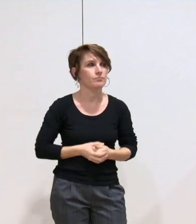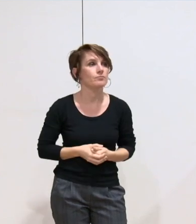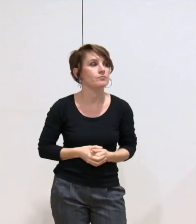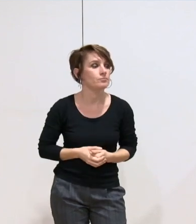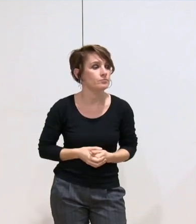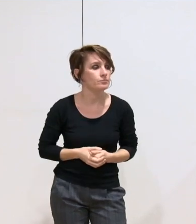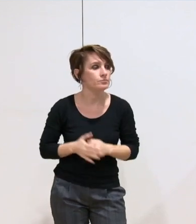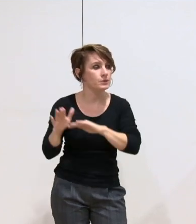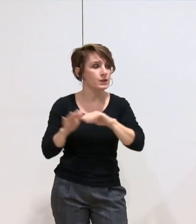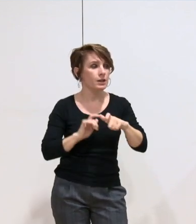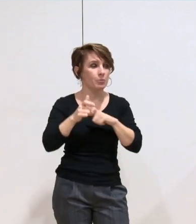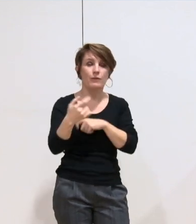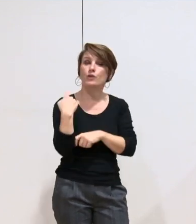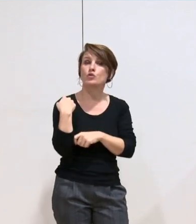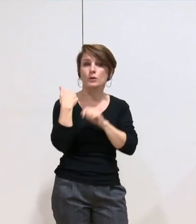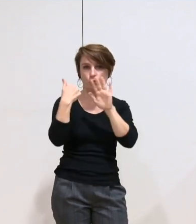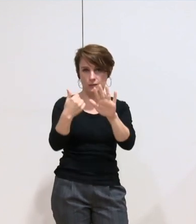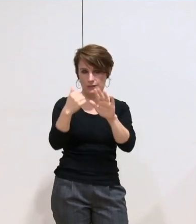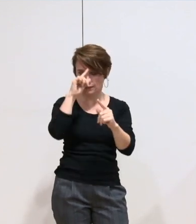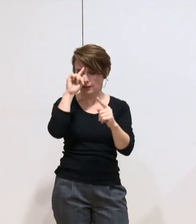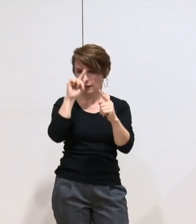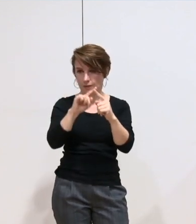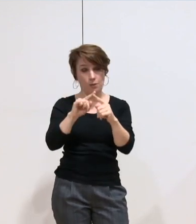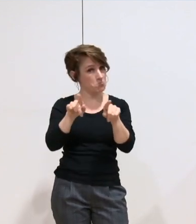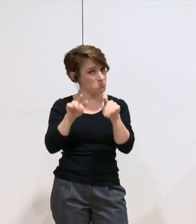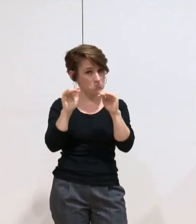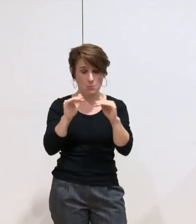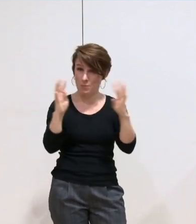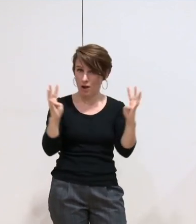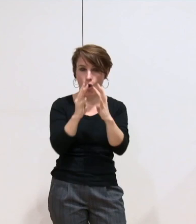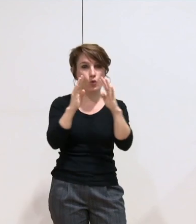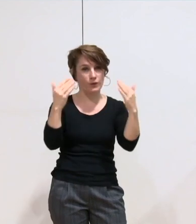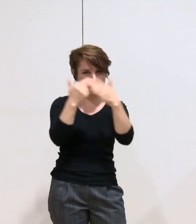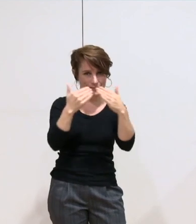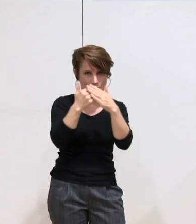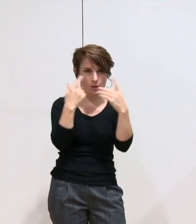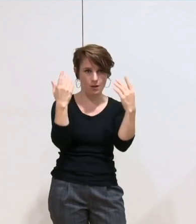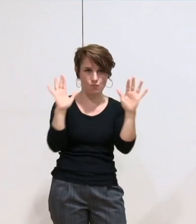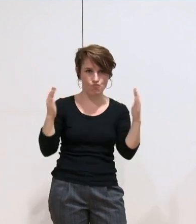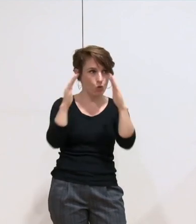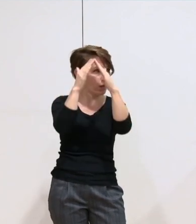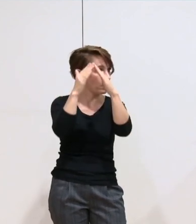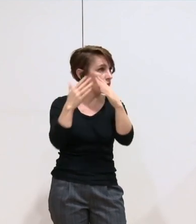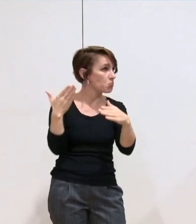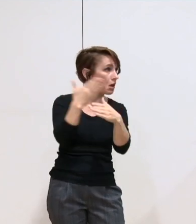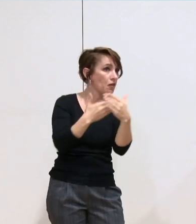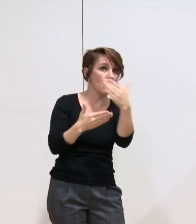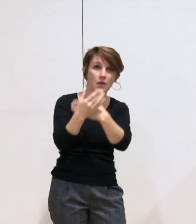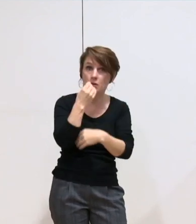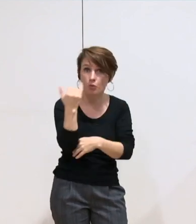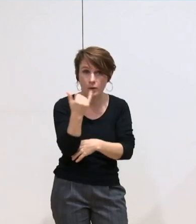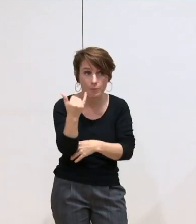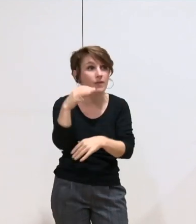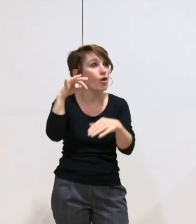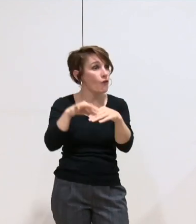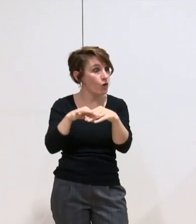La 6 porte toujours sur les rencontres du cinéma de montagne. Pas d'intervention. Je la mets aux voix.